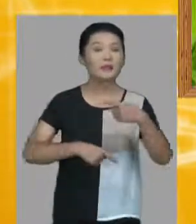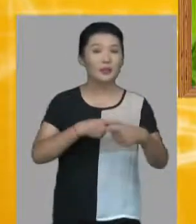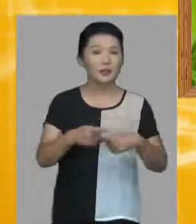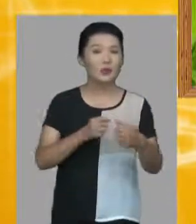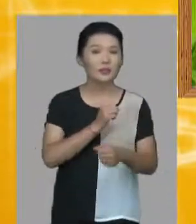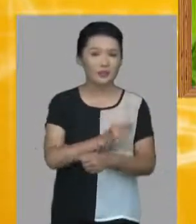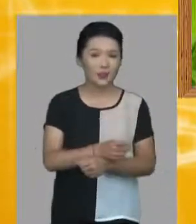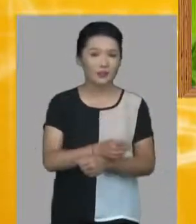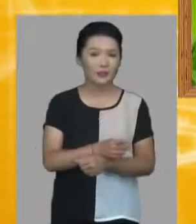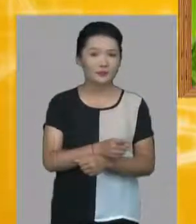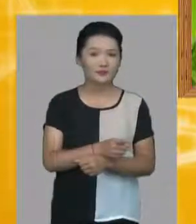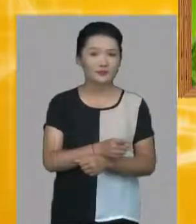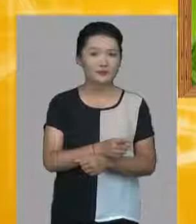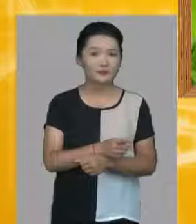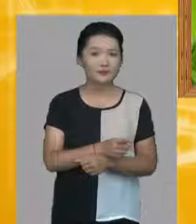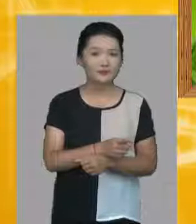Следующее задание.